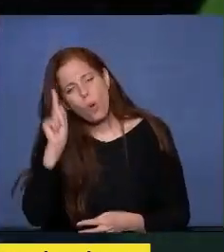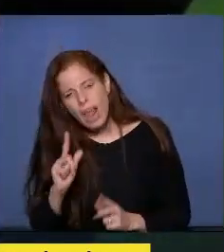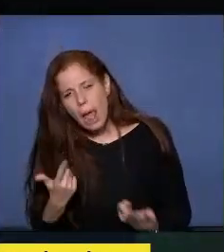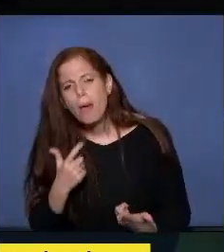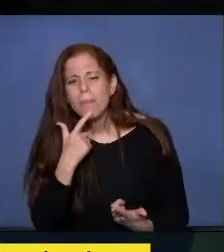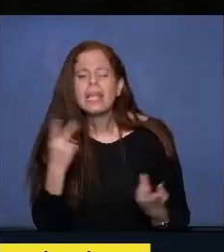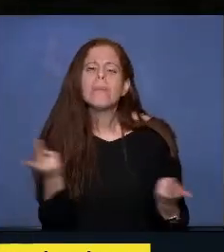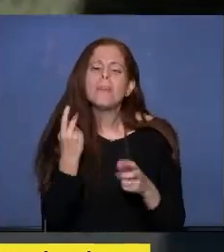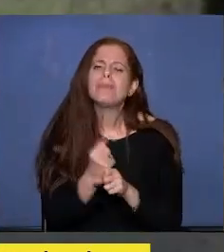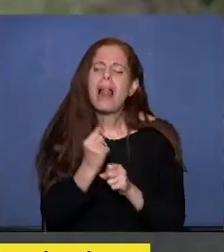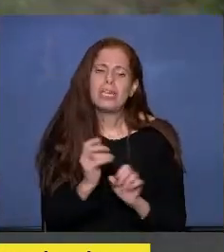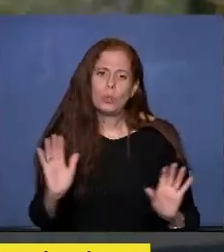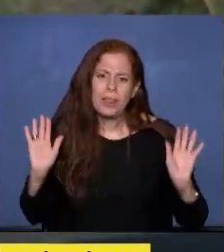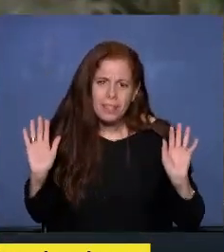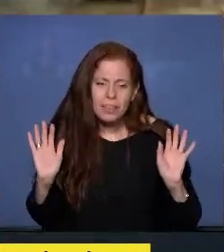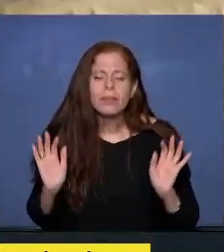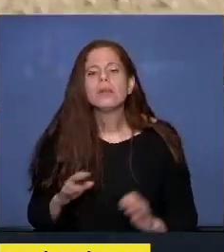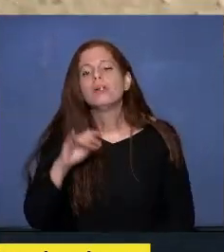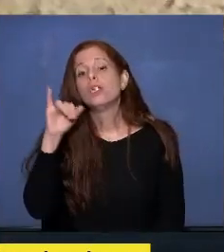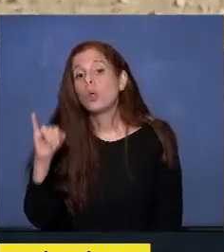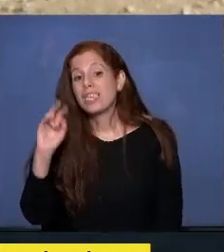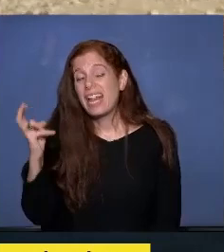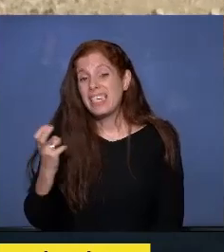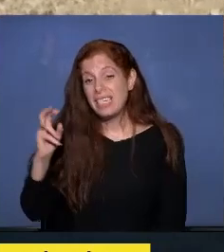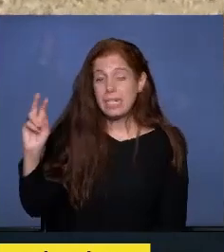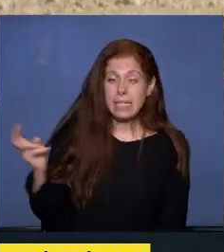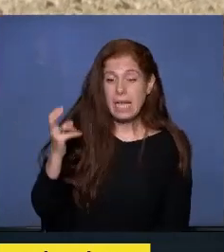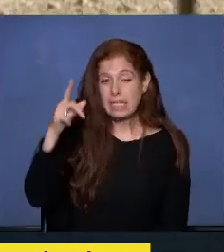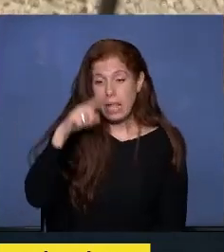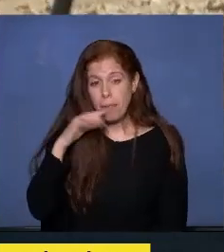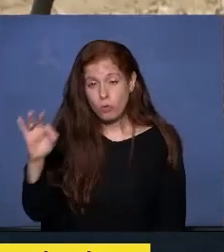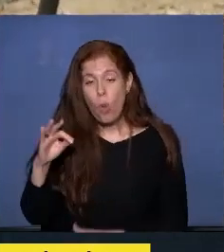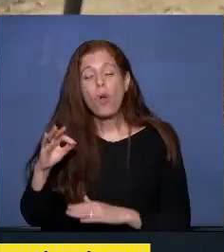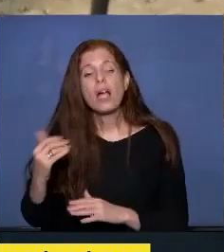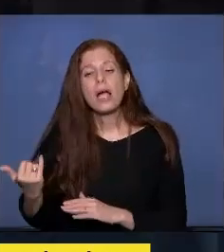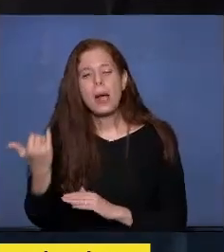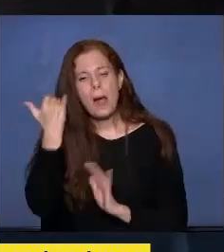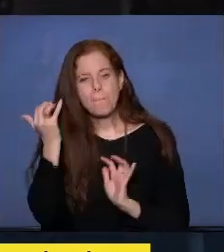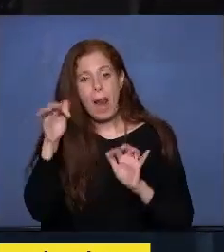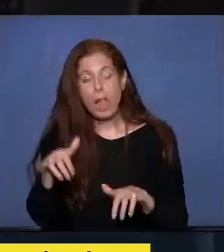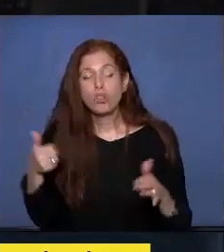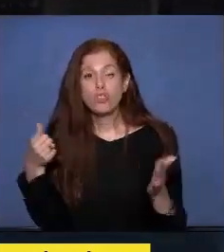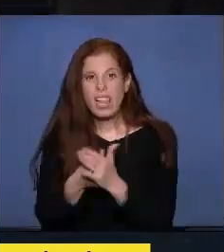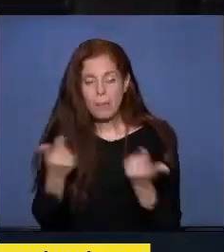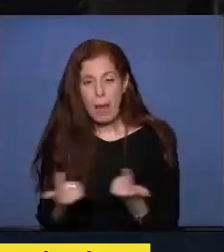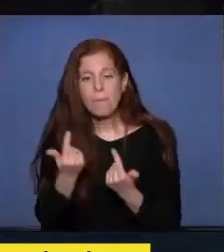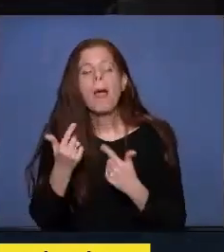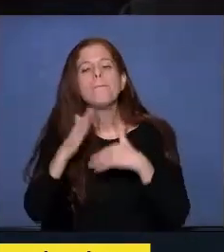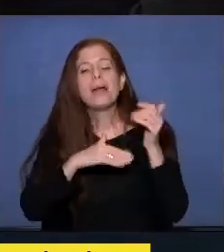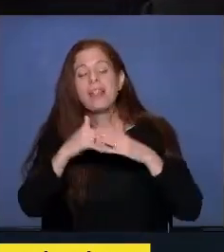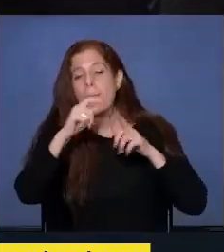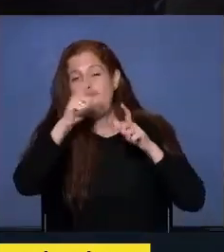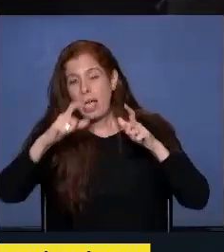מה לעשות, השתגעתי. יונתן גייס את אביו, אחי קם, קבלן שבנה עד המלחמה בקיבוצי העוטף, ועכשיו בלי עבודה. הם